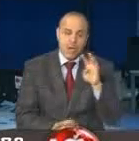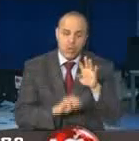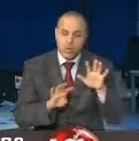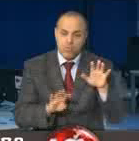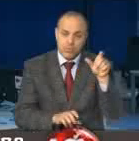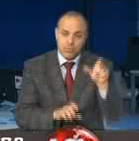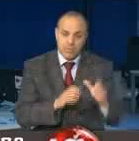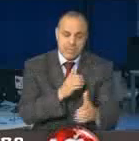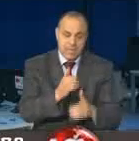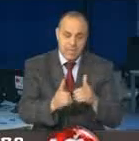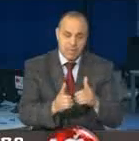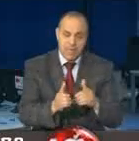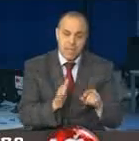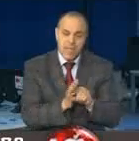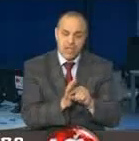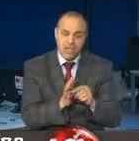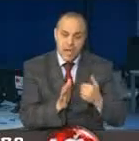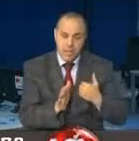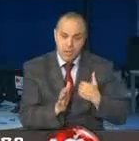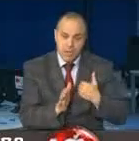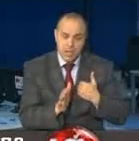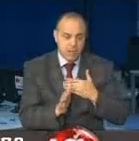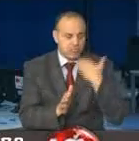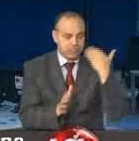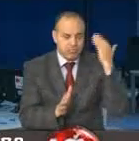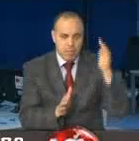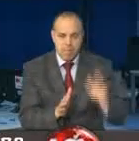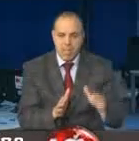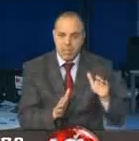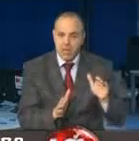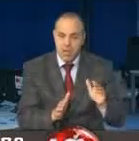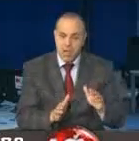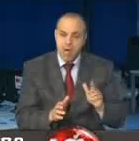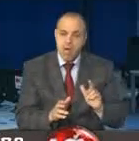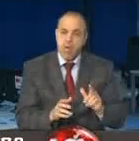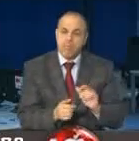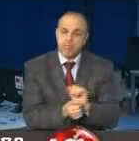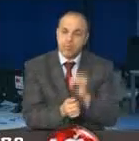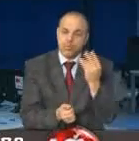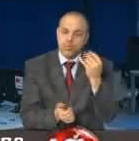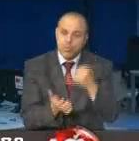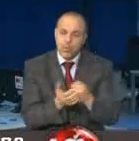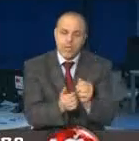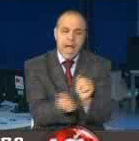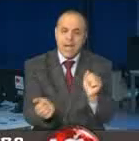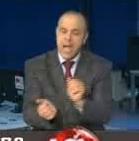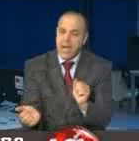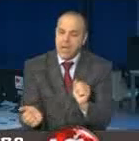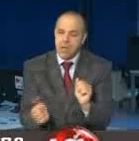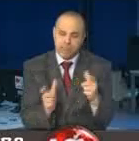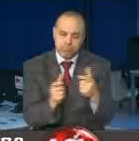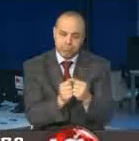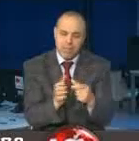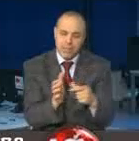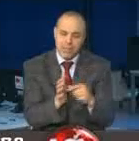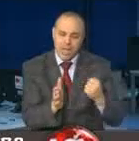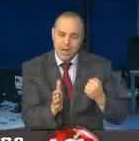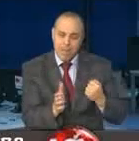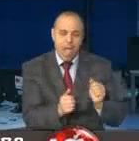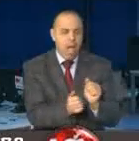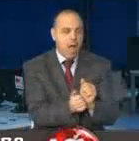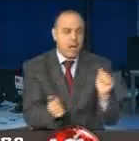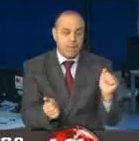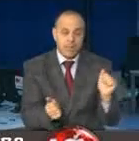449 من مسلحي تنظيم داعش الإرهابي لقوا مصرعهم، وتم تحرير حيين جديدين من قبضة هذا التنظيم